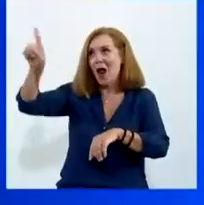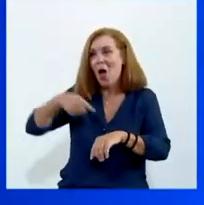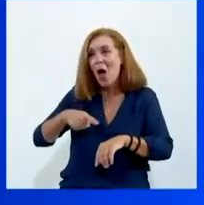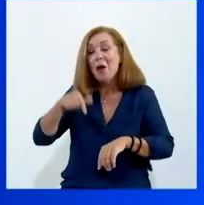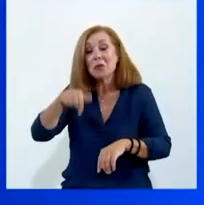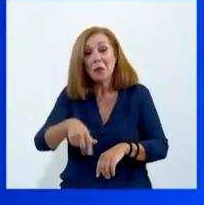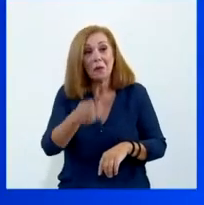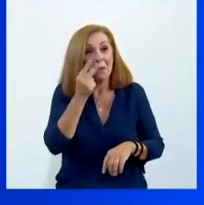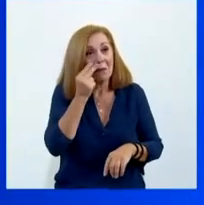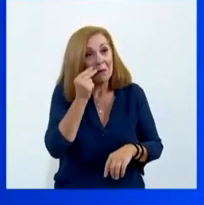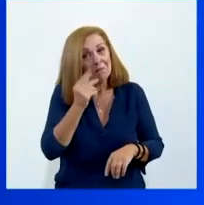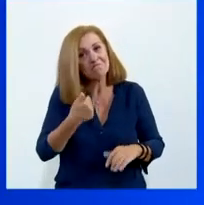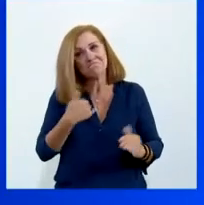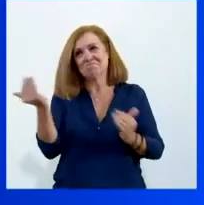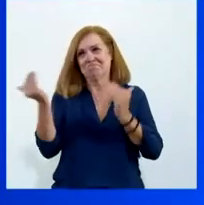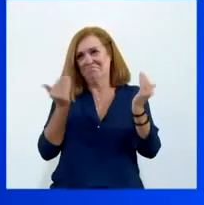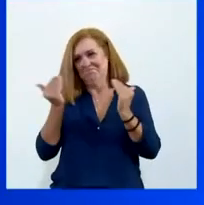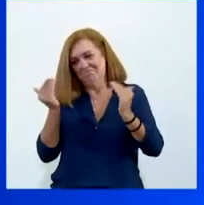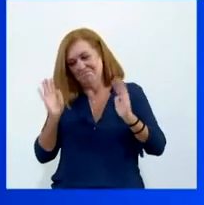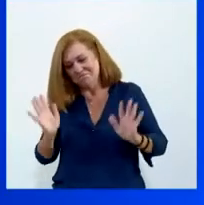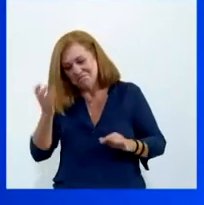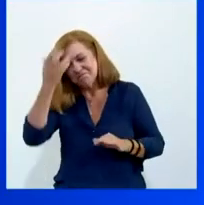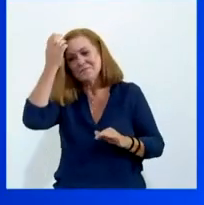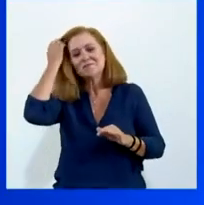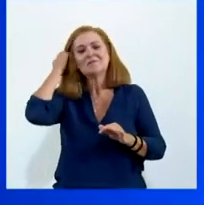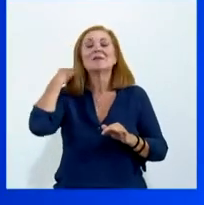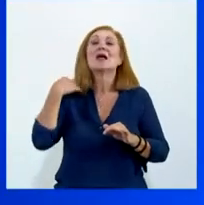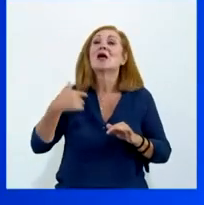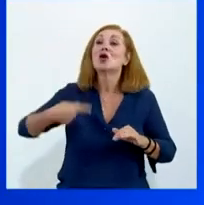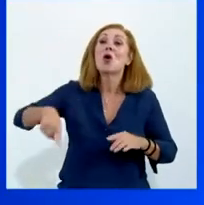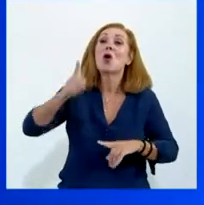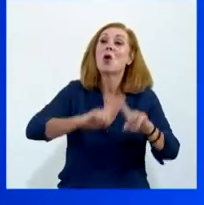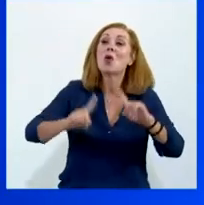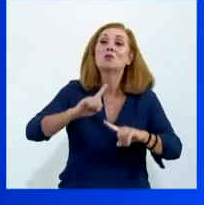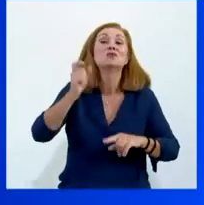την συνέντευξη ζωντανά τώρα και σε όλες τις ερωτάζουσες